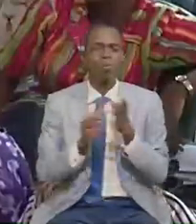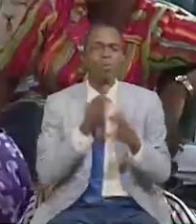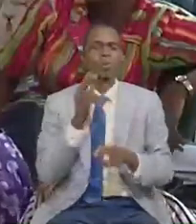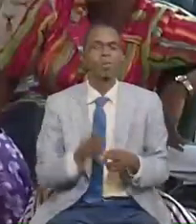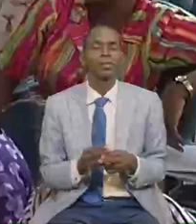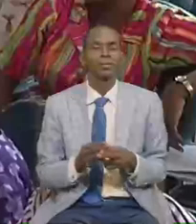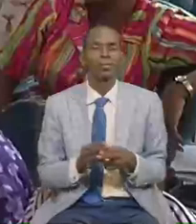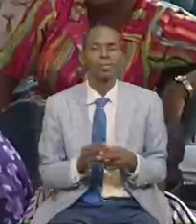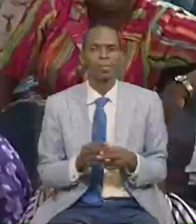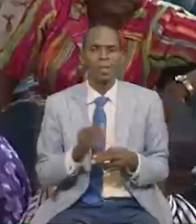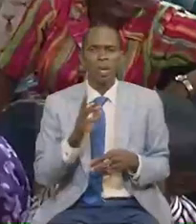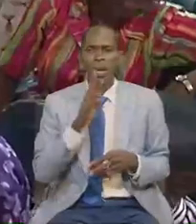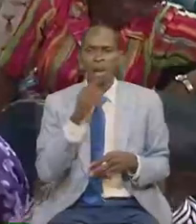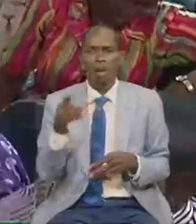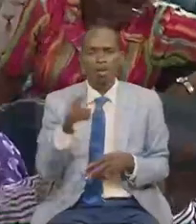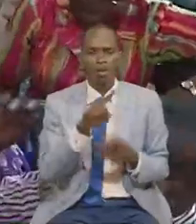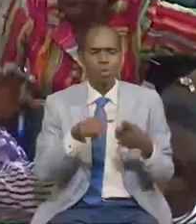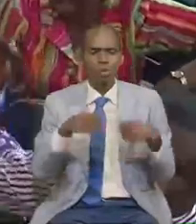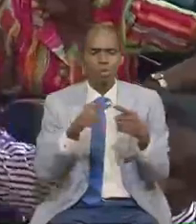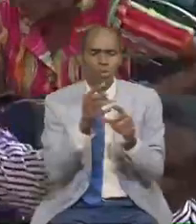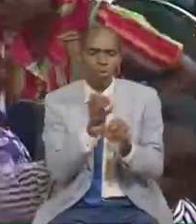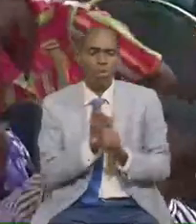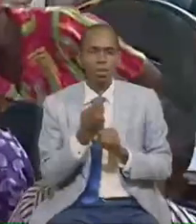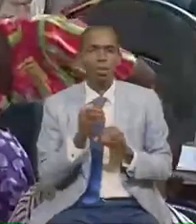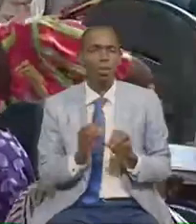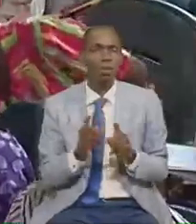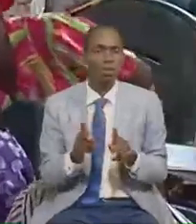Est-ce que tu vas saisir ton opportunité?